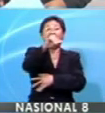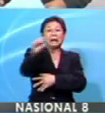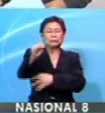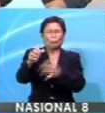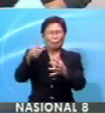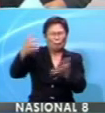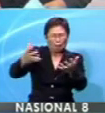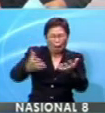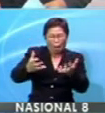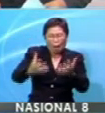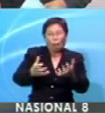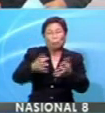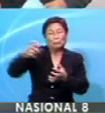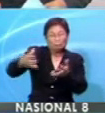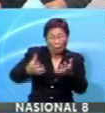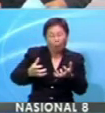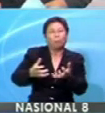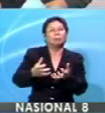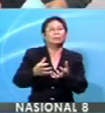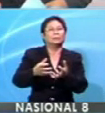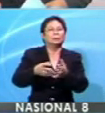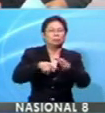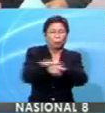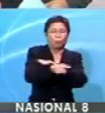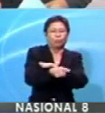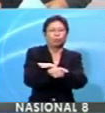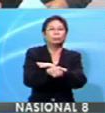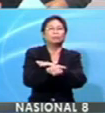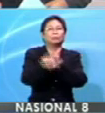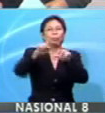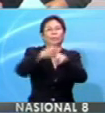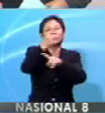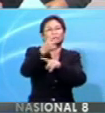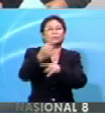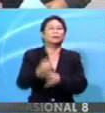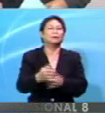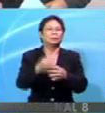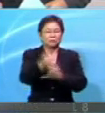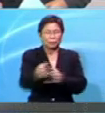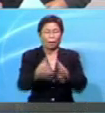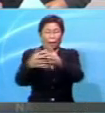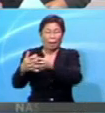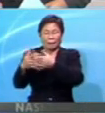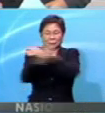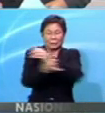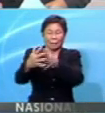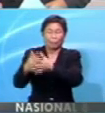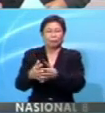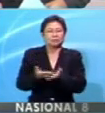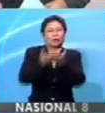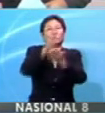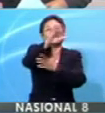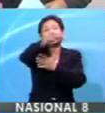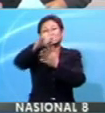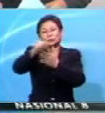dikehendaki terbunuh dalam satu serbuan di Filipina pada Januari lalu jabatan negara Amerika Syarikat sebelum ini menawarkan 5 juta dolar